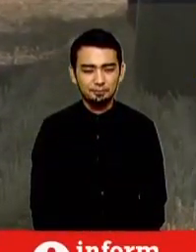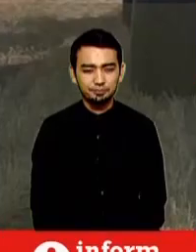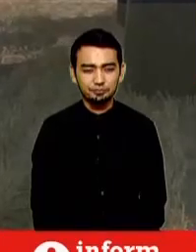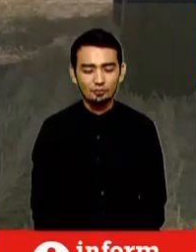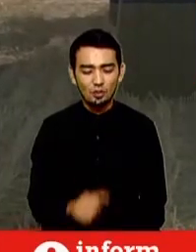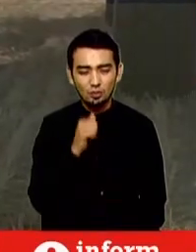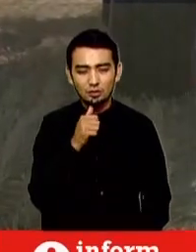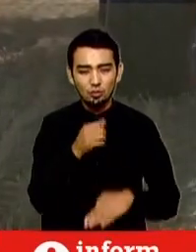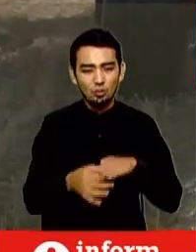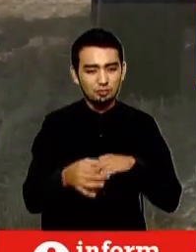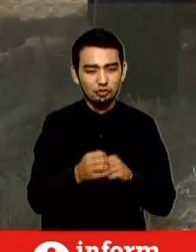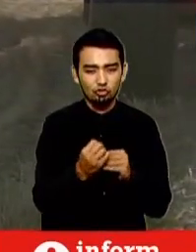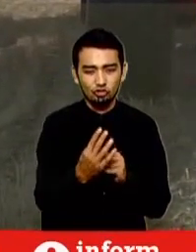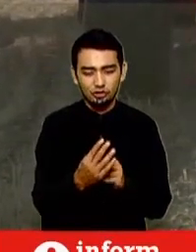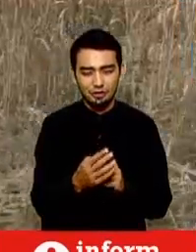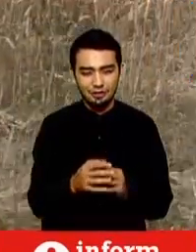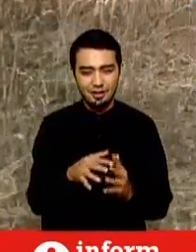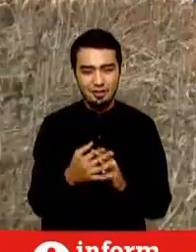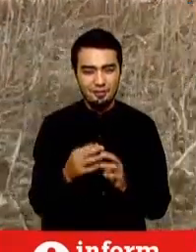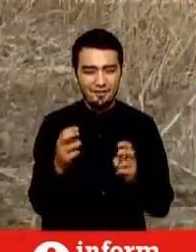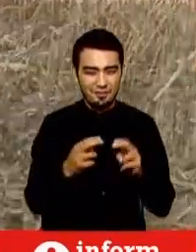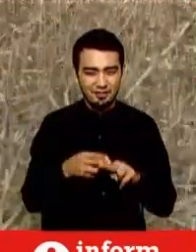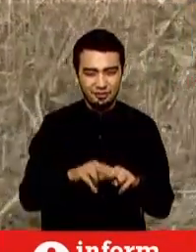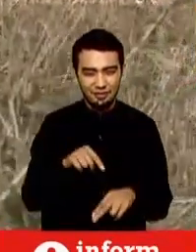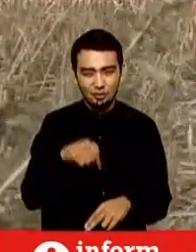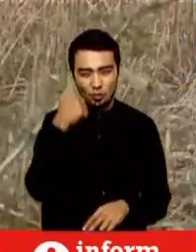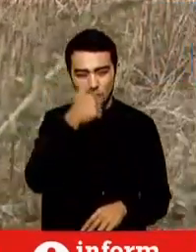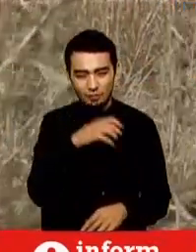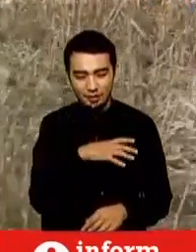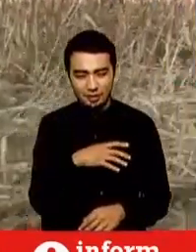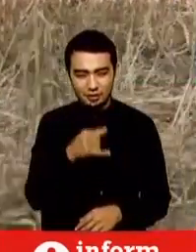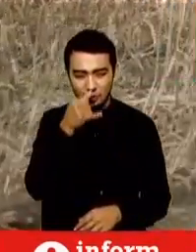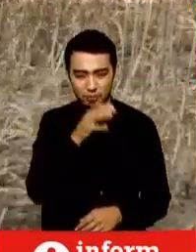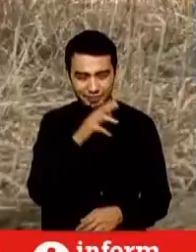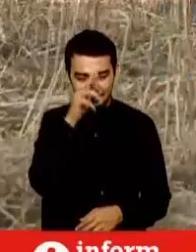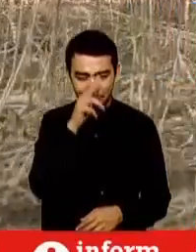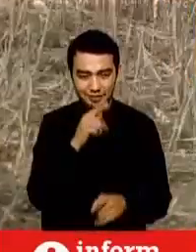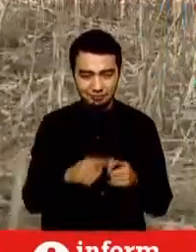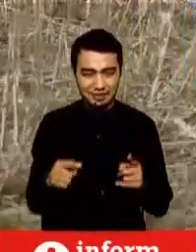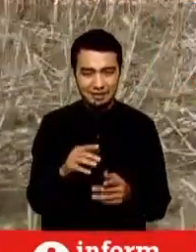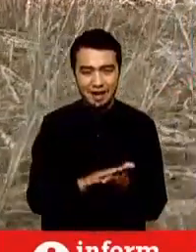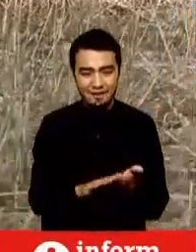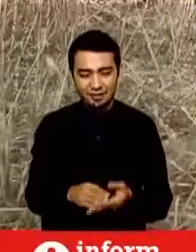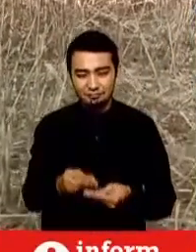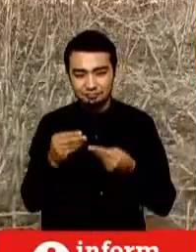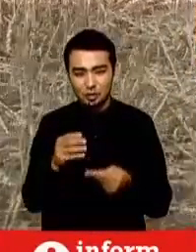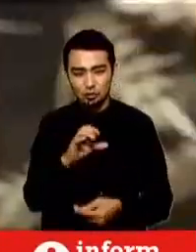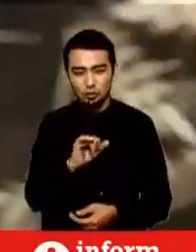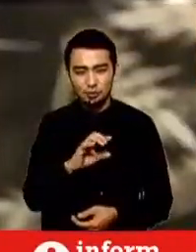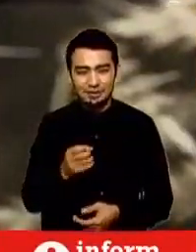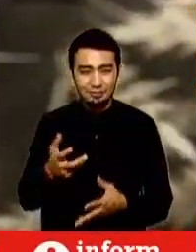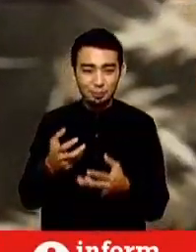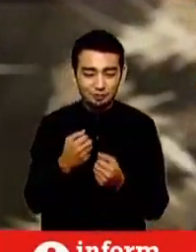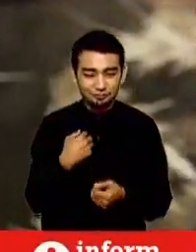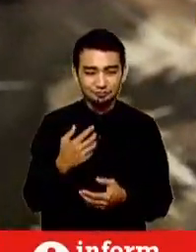В Костанайской области 14 агроформирований в этом году не могли на протяжении 3 месяцев подать заявление на получение субсидий. Ответ